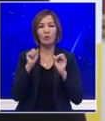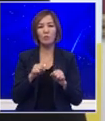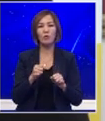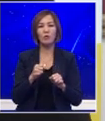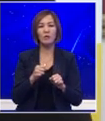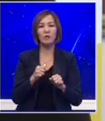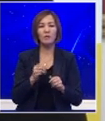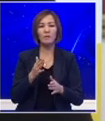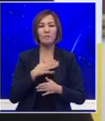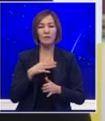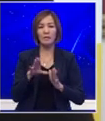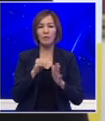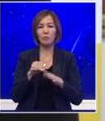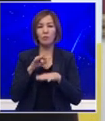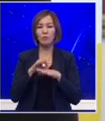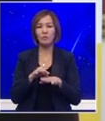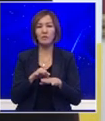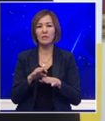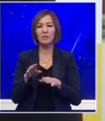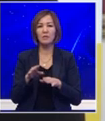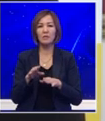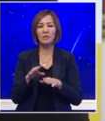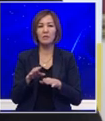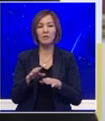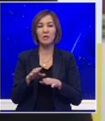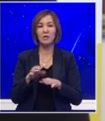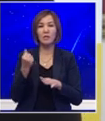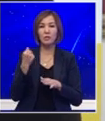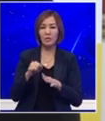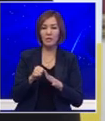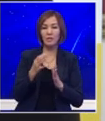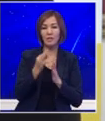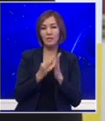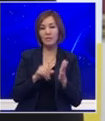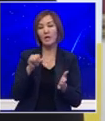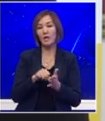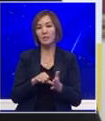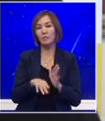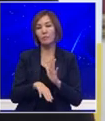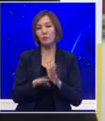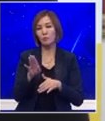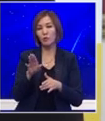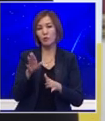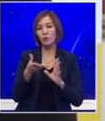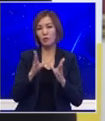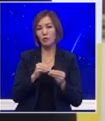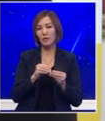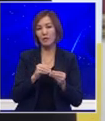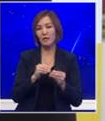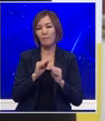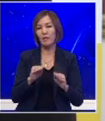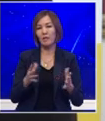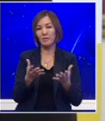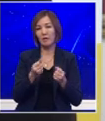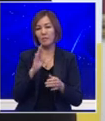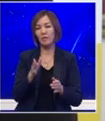алады. Ол үшін біз жаңағы отбор өткіздік, тест болды, содан жаңағы жақсы